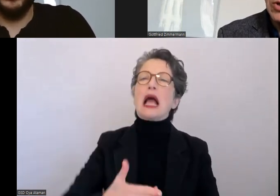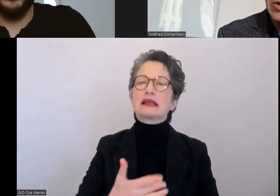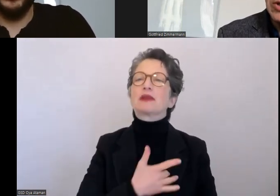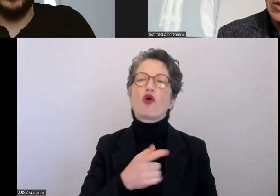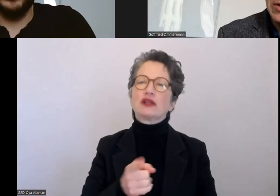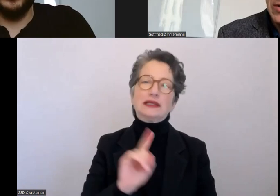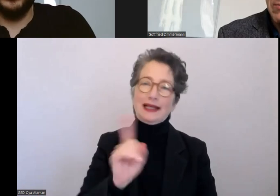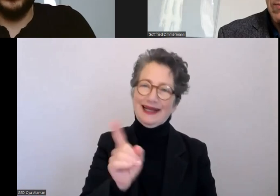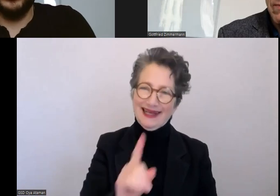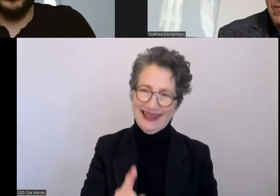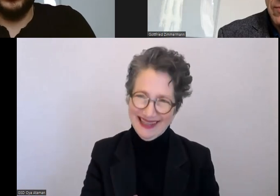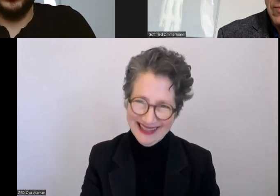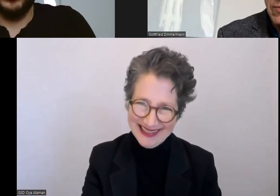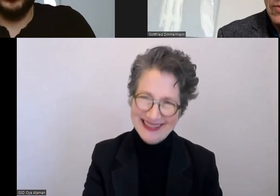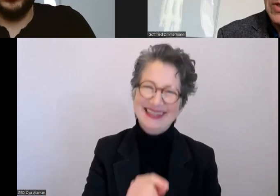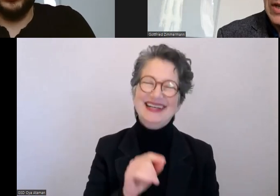eben verschiedene